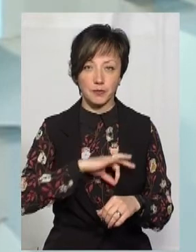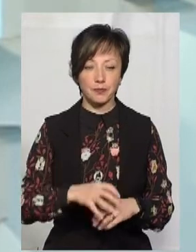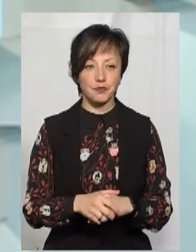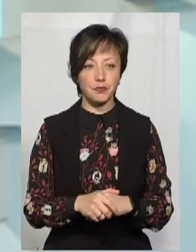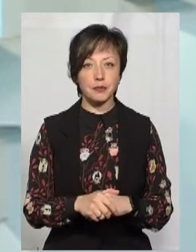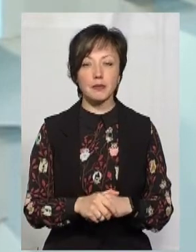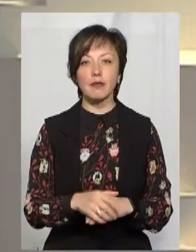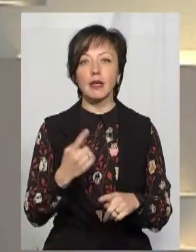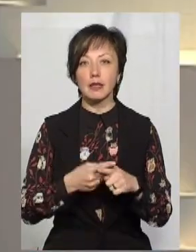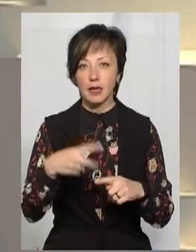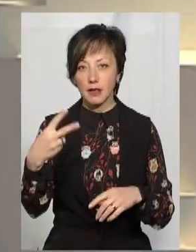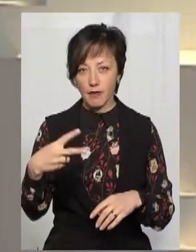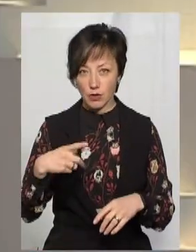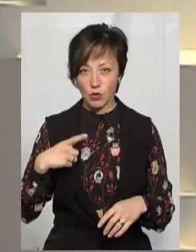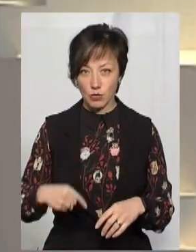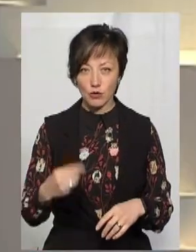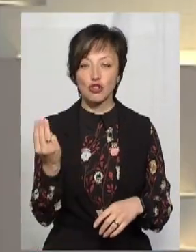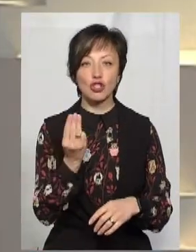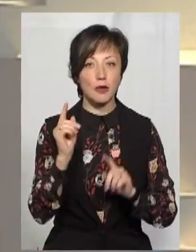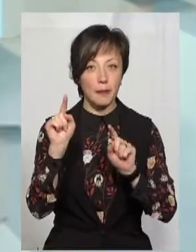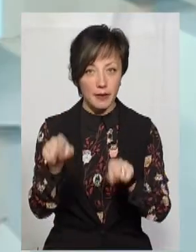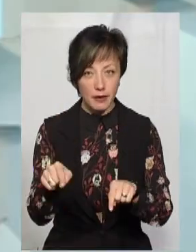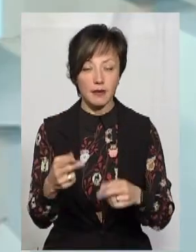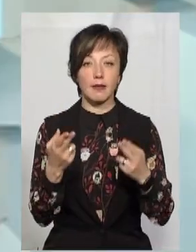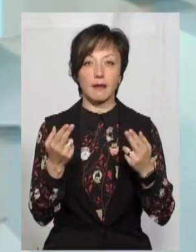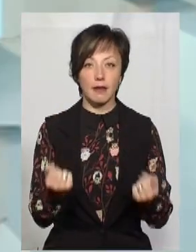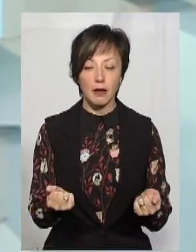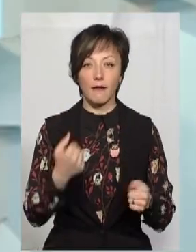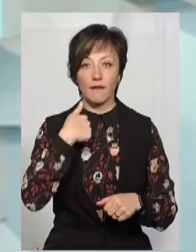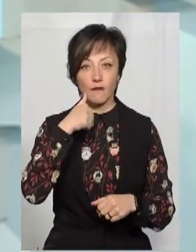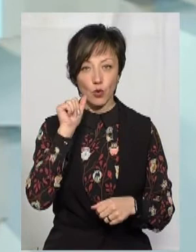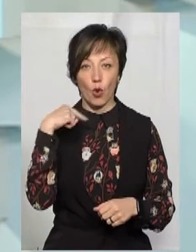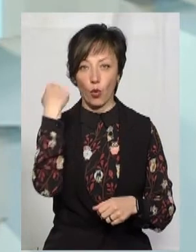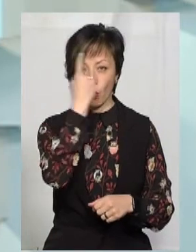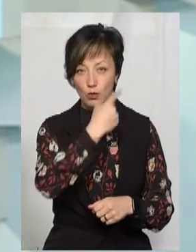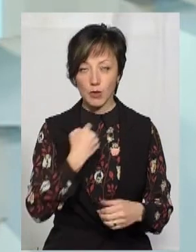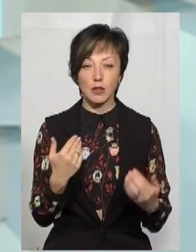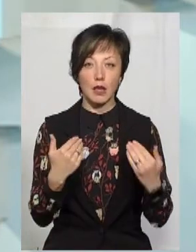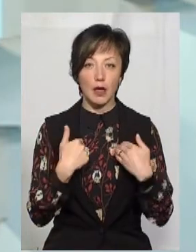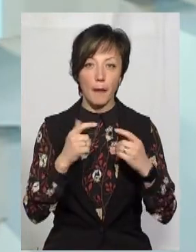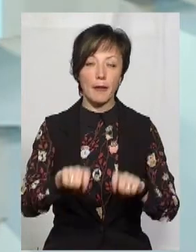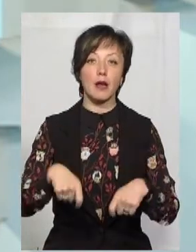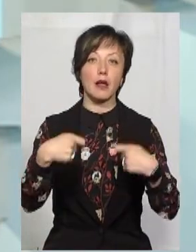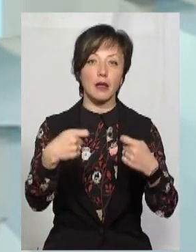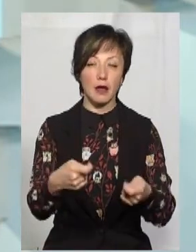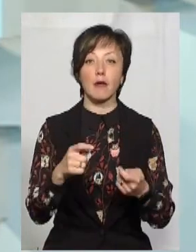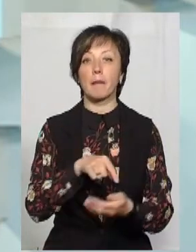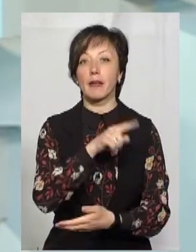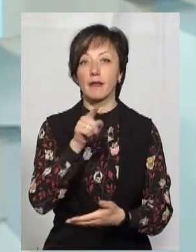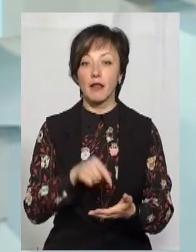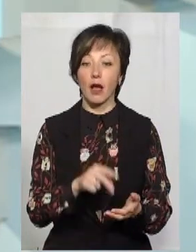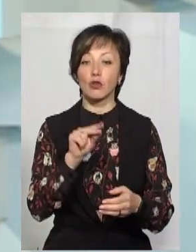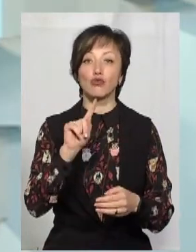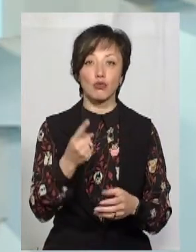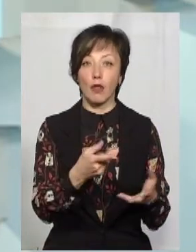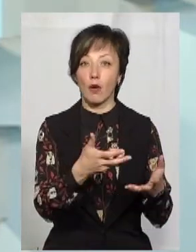одноразового використання тощо. Костюмів це в Шепетівську лікарню. Саме в Шепетівську, так. Вчора особисто передав. Тому тут питання, знову ж таки, комунікації, що вони